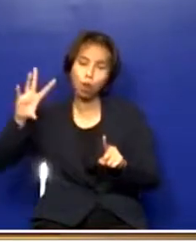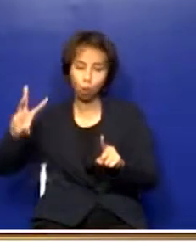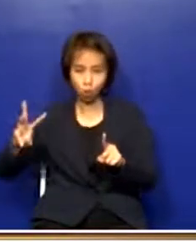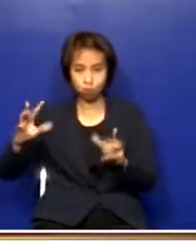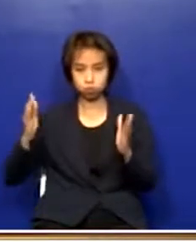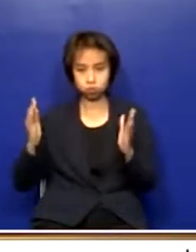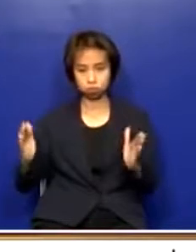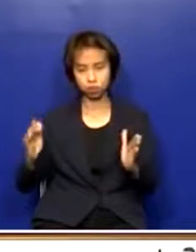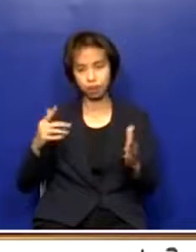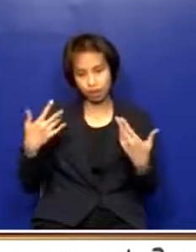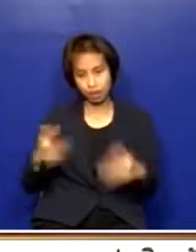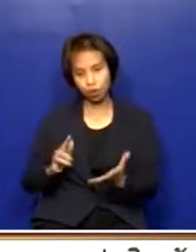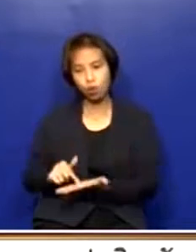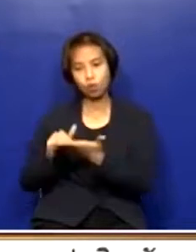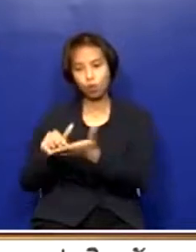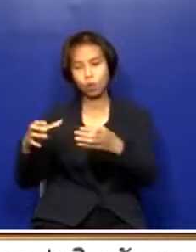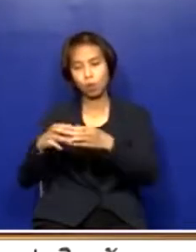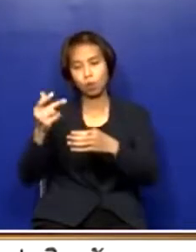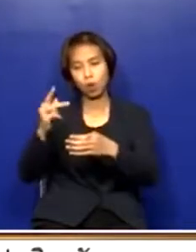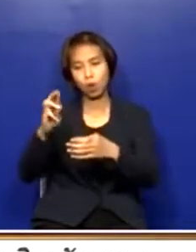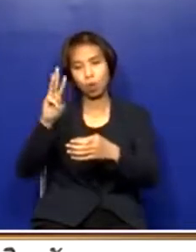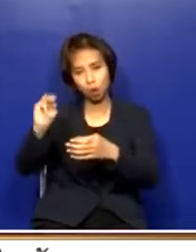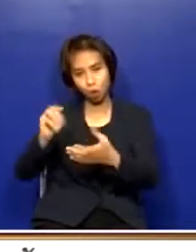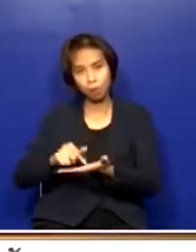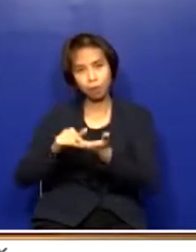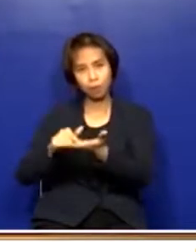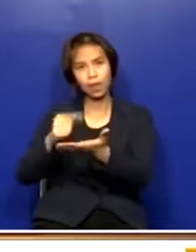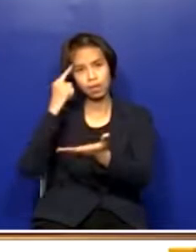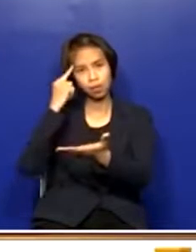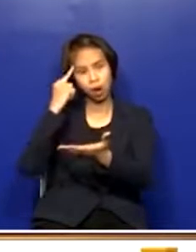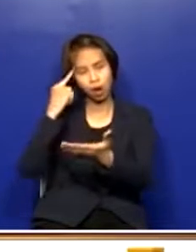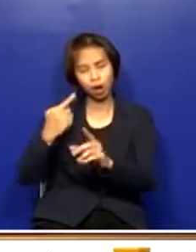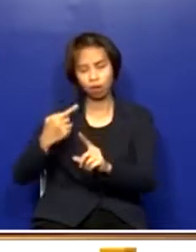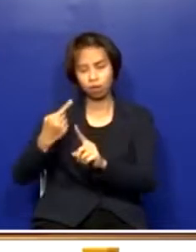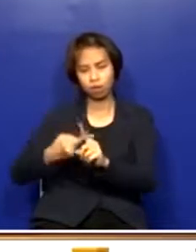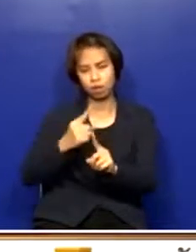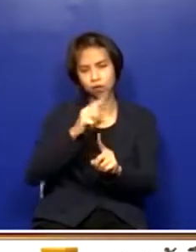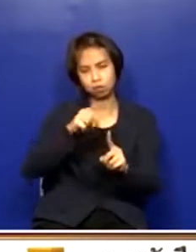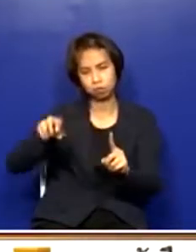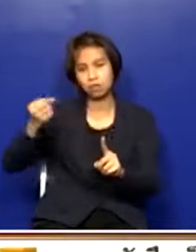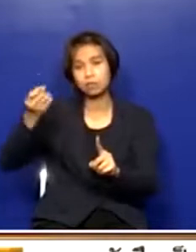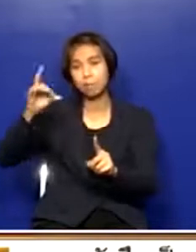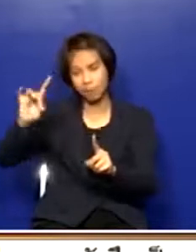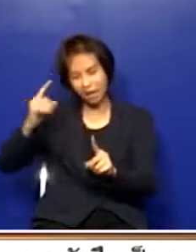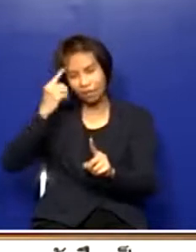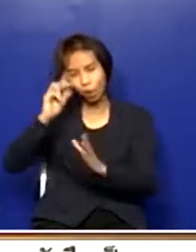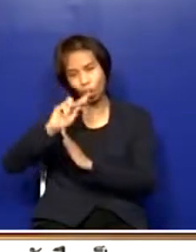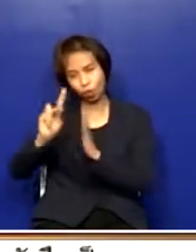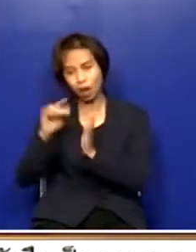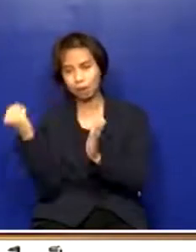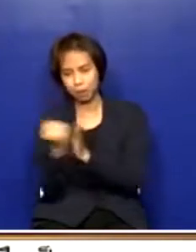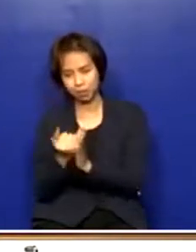วนการเอาเข้าคณะนั้ตรี ผมกเชื่อว่าไม่เกิ 18 เดือนจากนี้น่าจะคลดอมาเป็พระสิกฤษษาได้